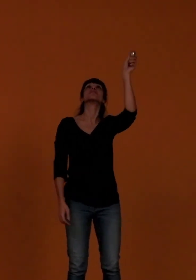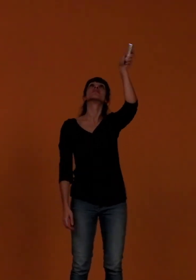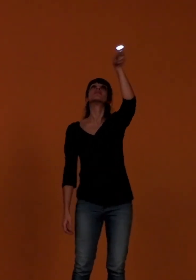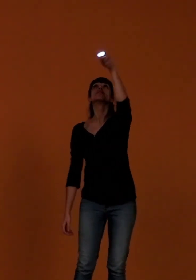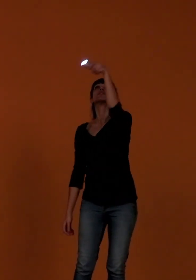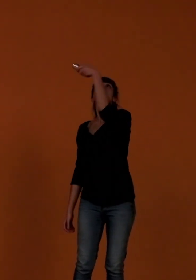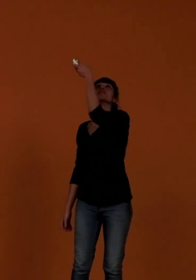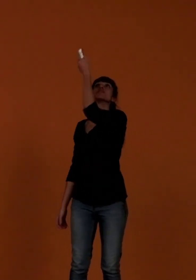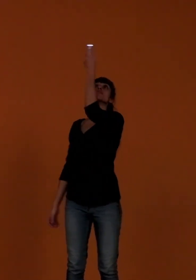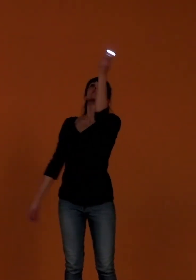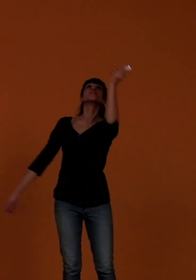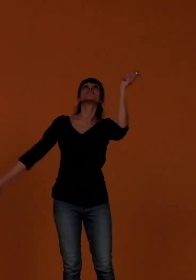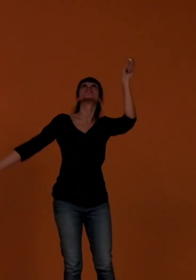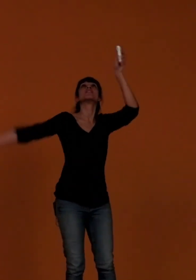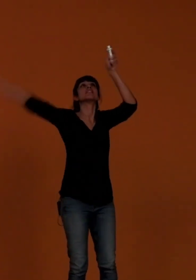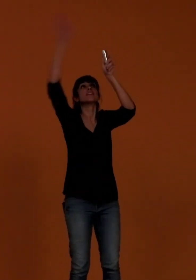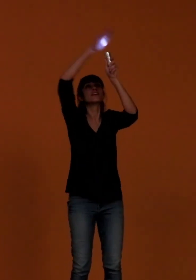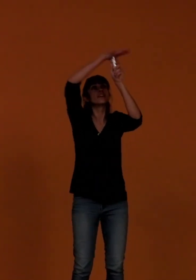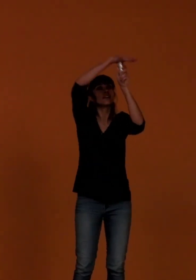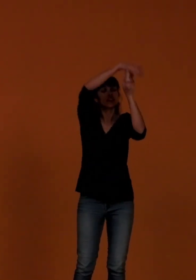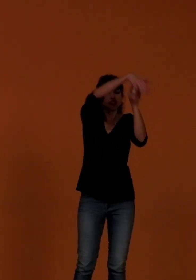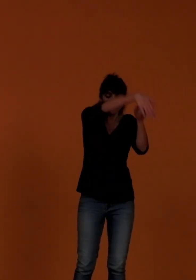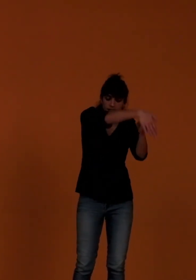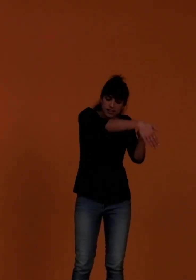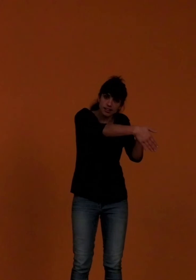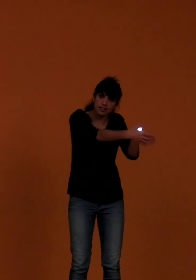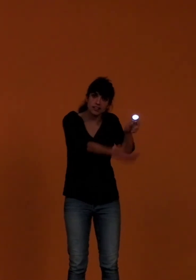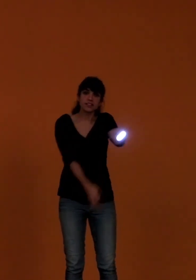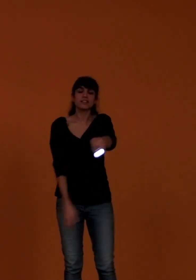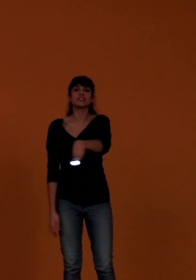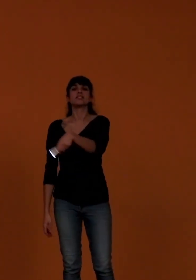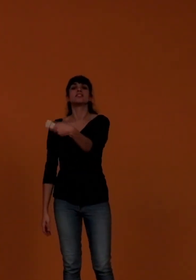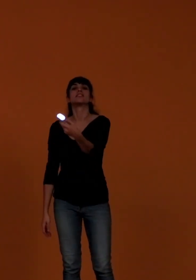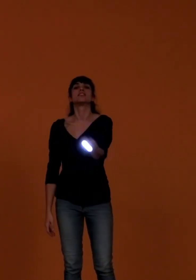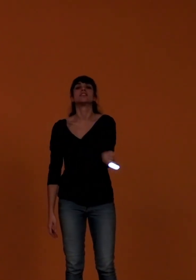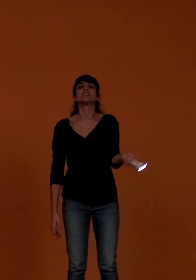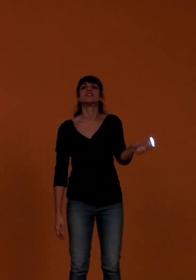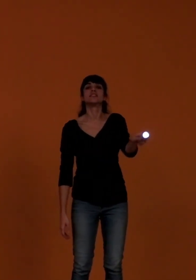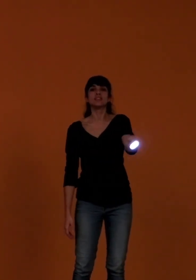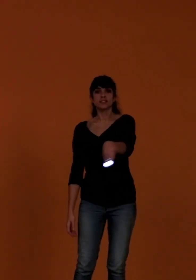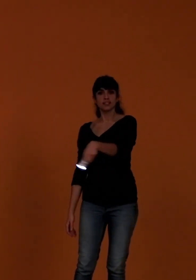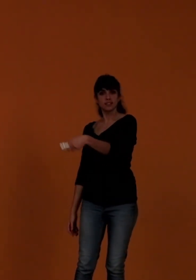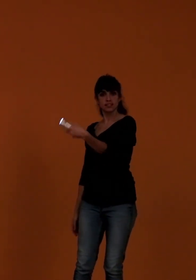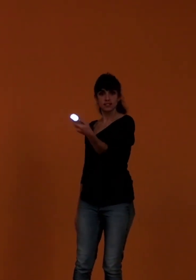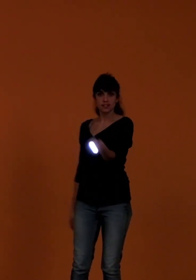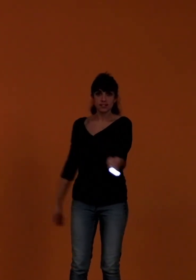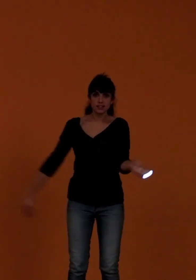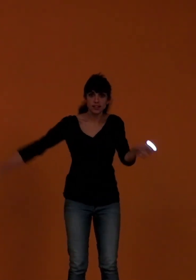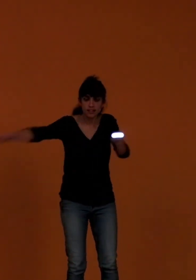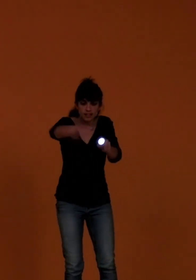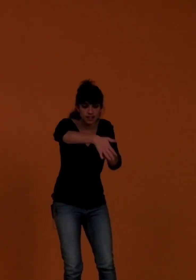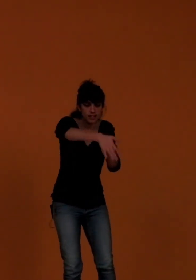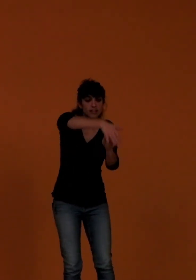em quedo al teu costat. Bona nit, ja és l'hora d'anar a dormir.